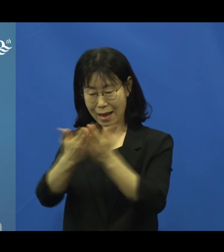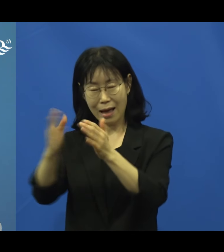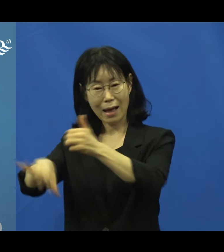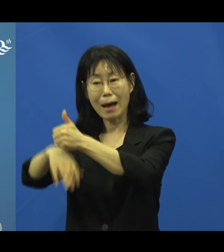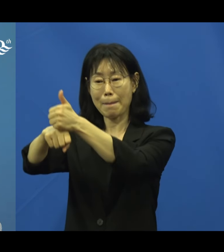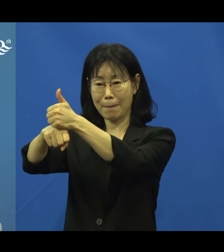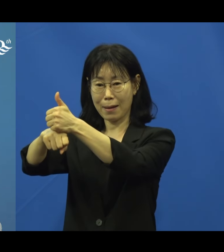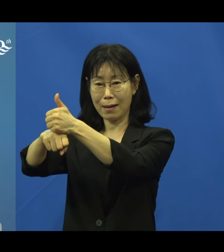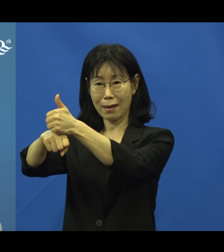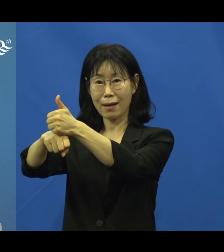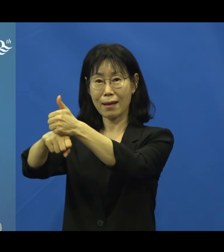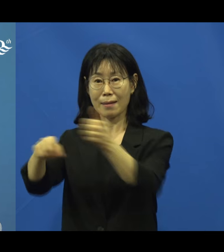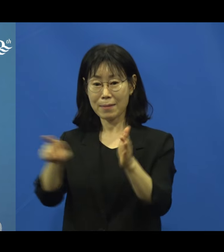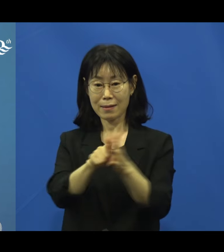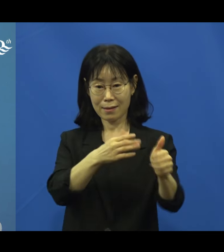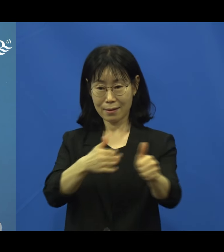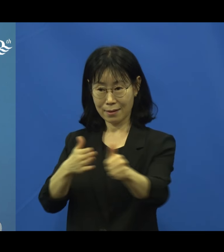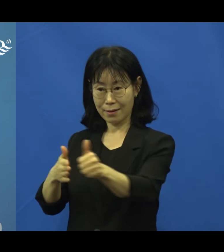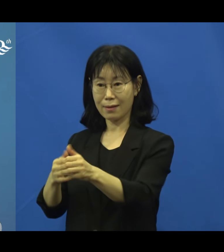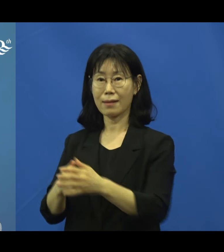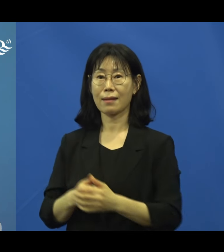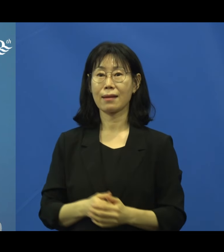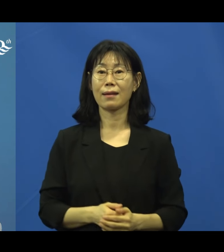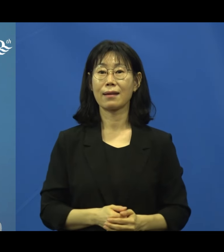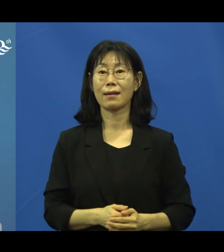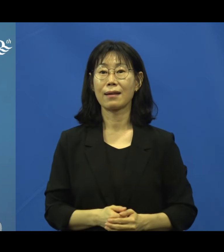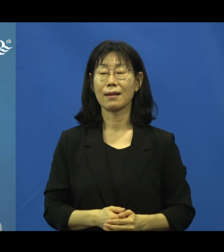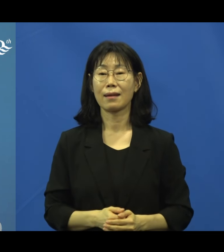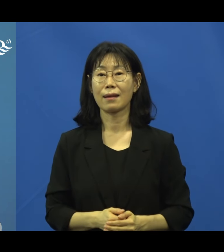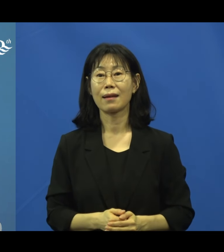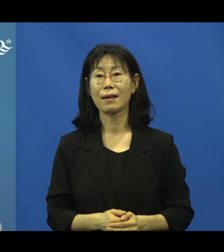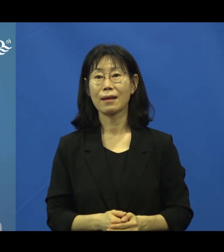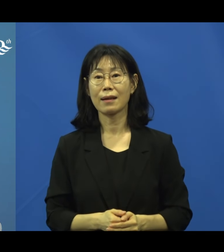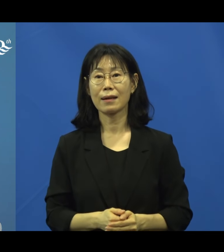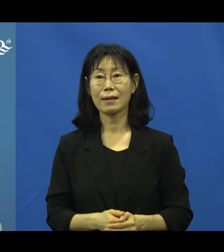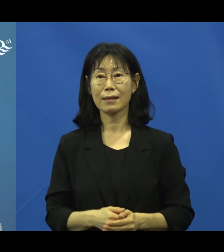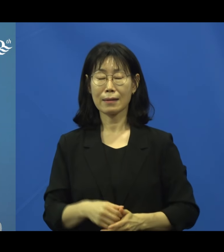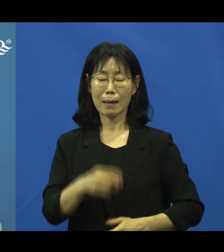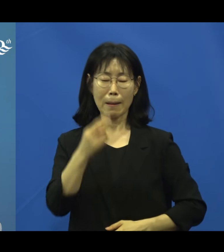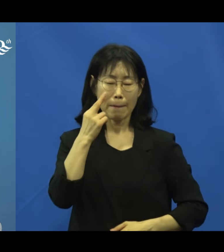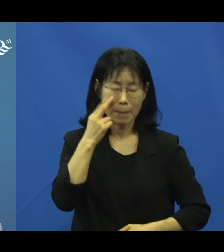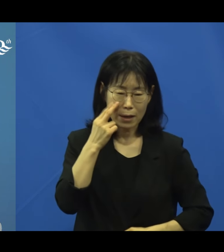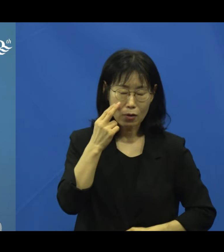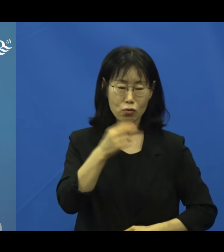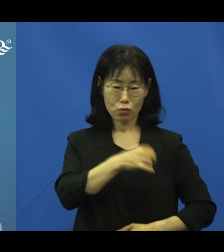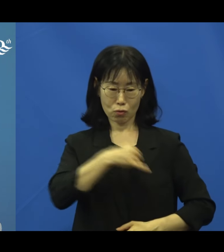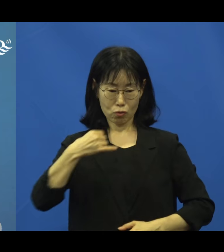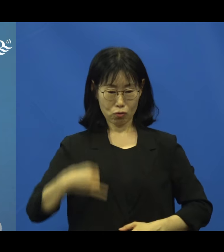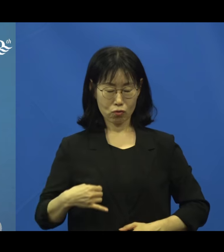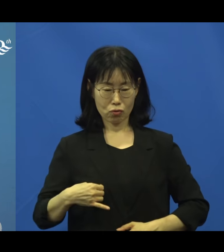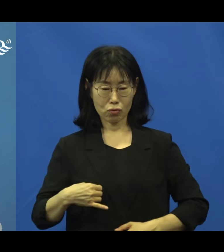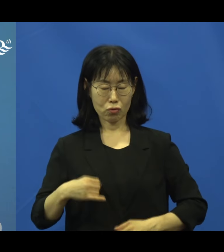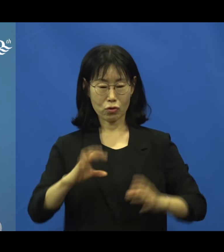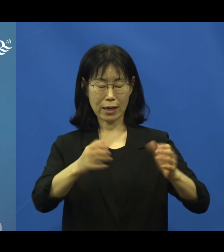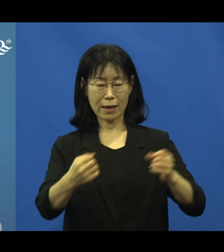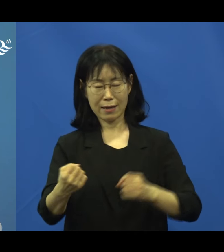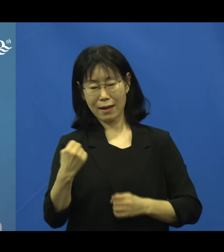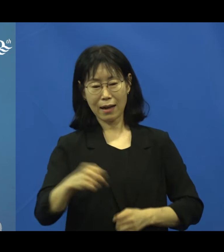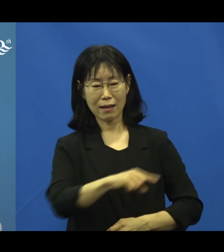하나님이 하세요. 너무 두려워 떨 필요 없어요. 미국, 중국 뭐 확 국제 정세를 보면